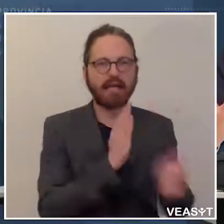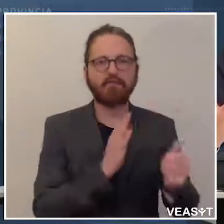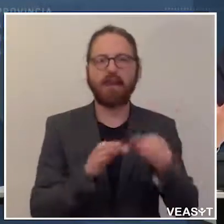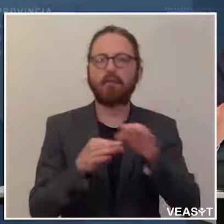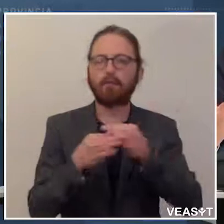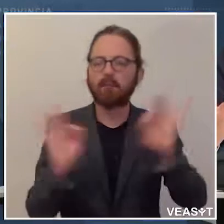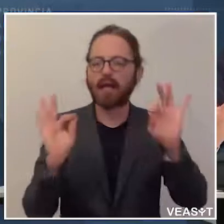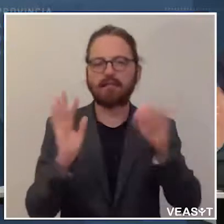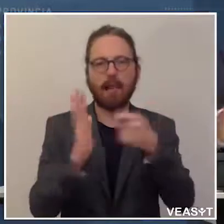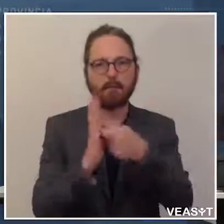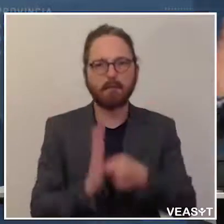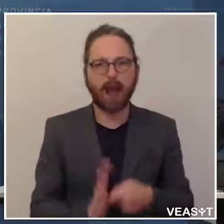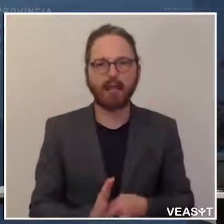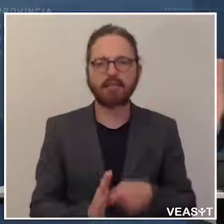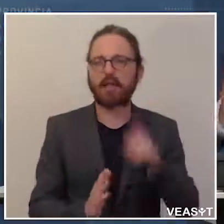man